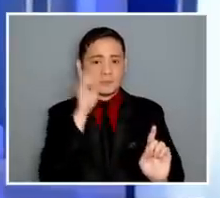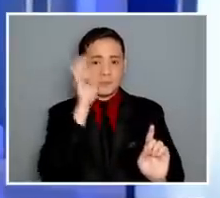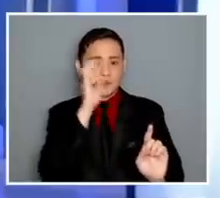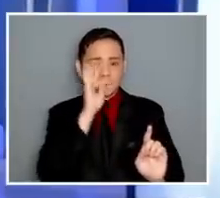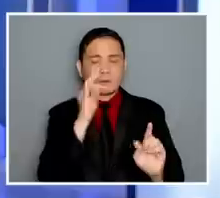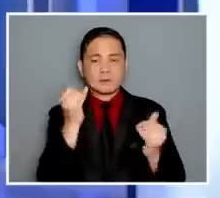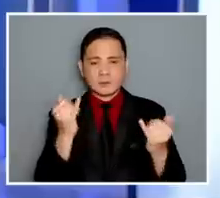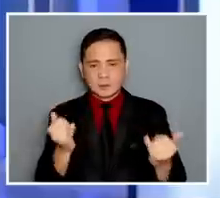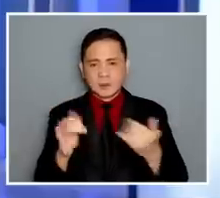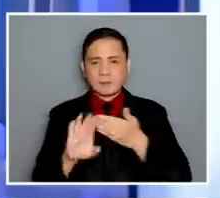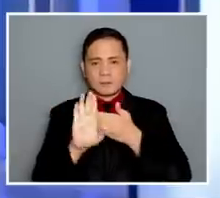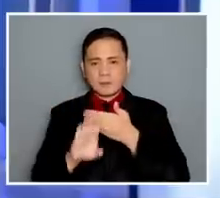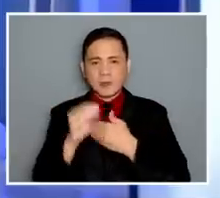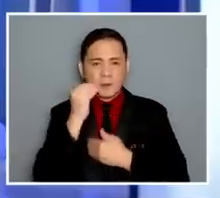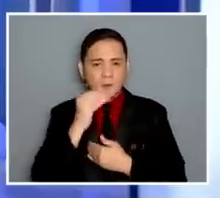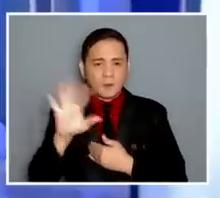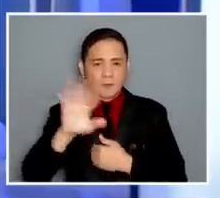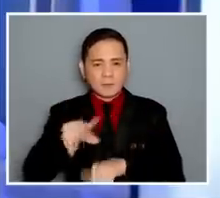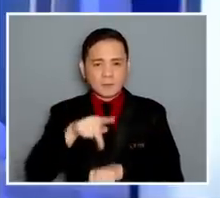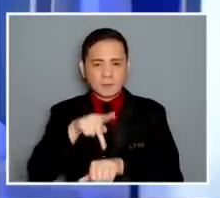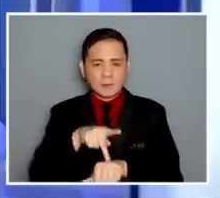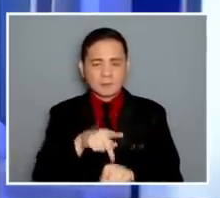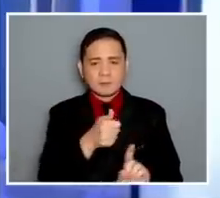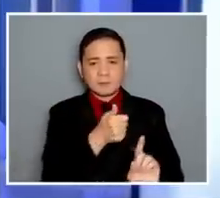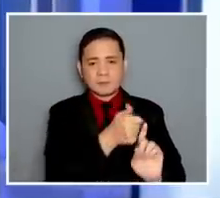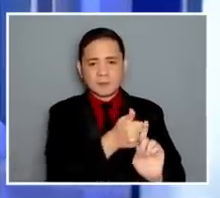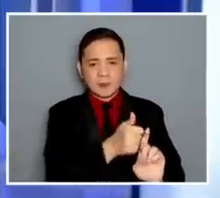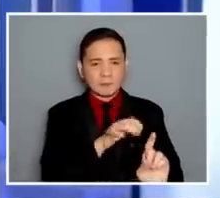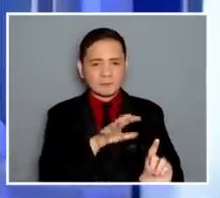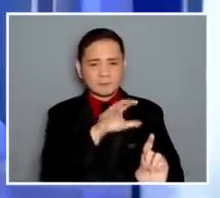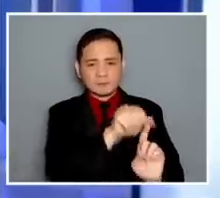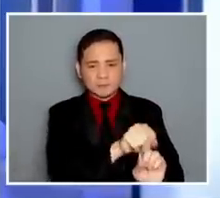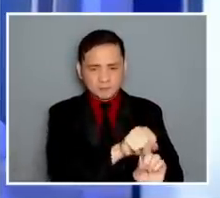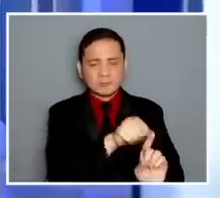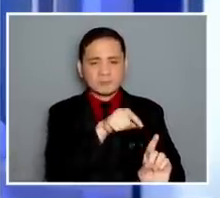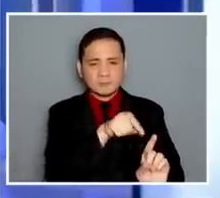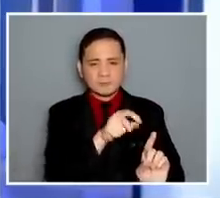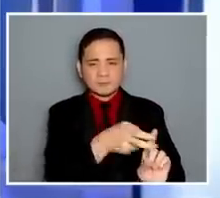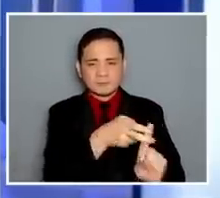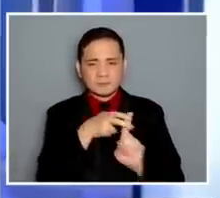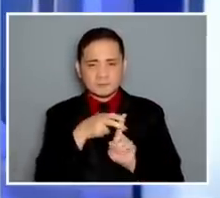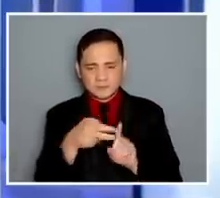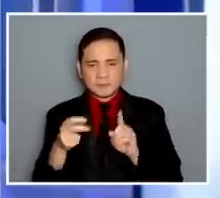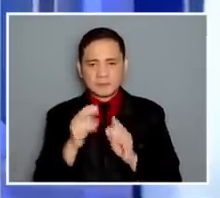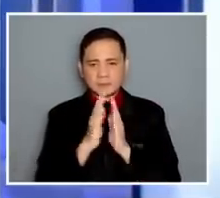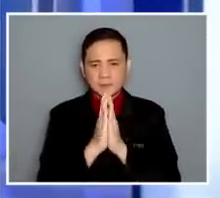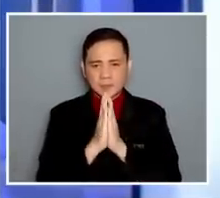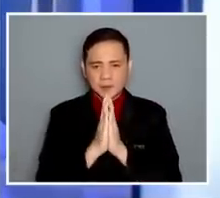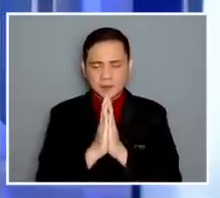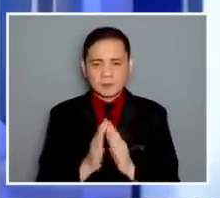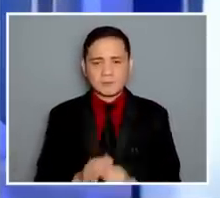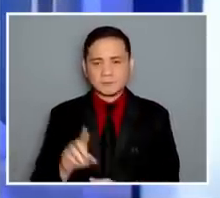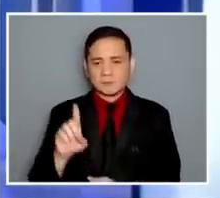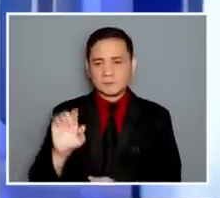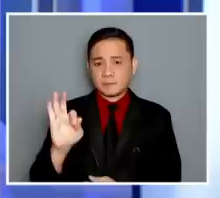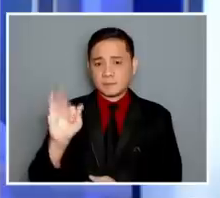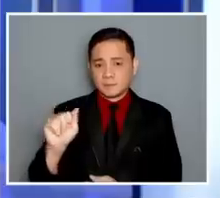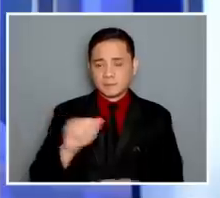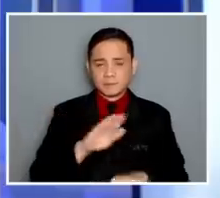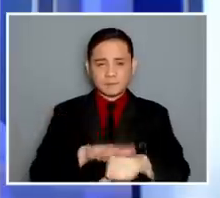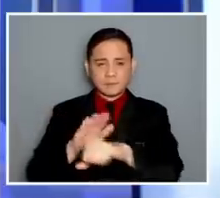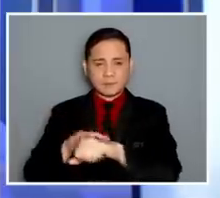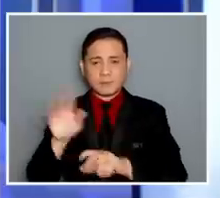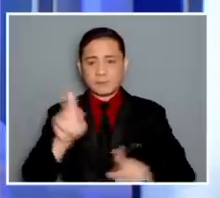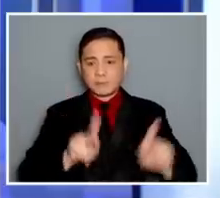ibinalita sa TV Patrol na nahuli at nadetene sa Myanmar. Nagbabala ang Department of Foreign Affairs sa mga turista na